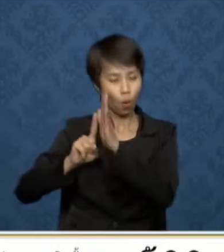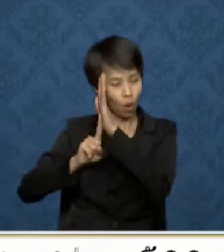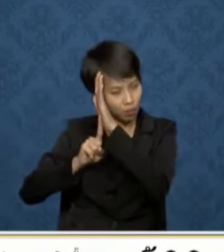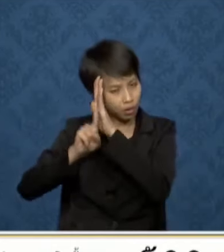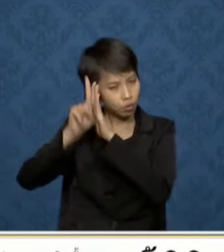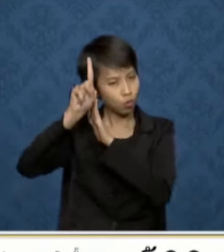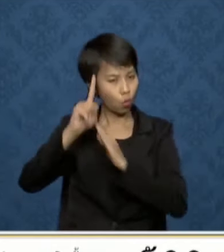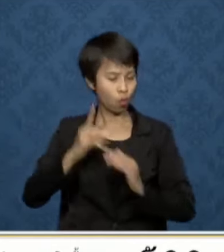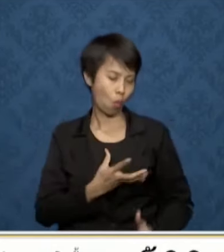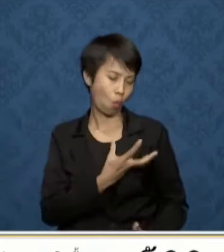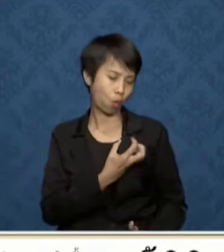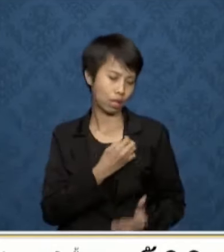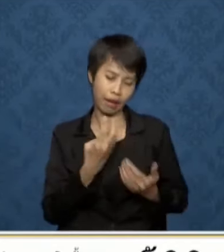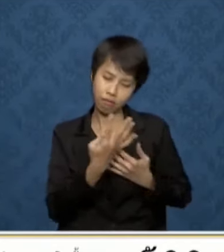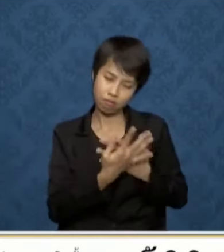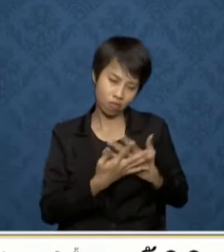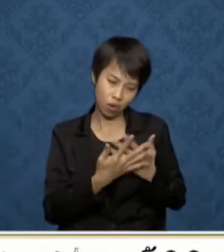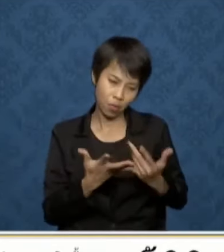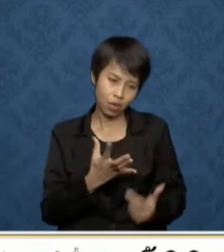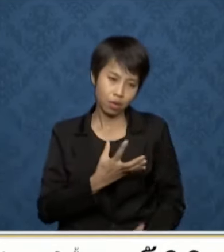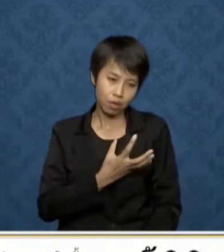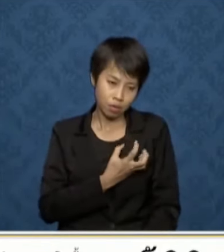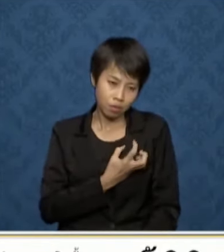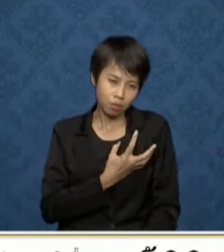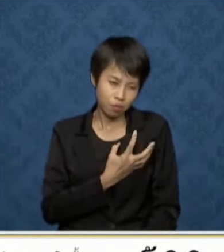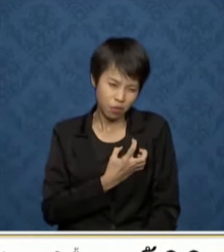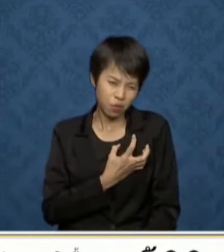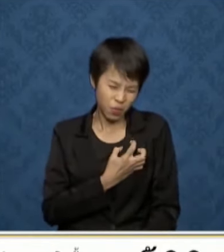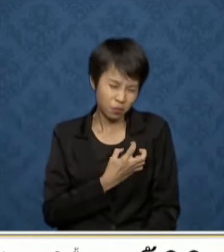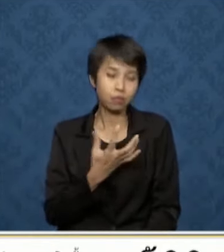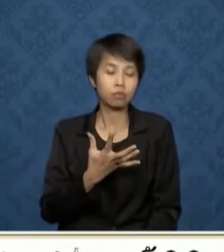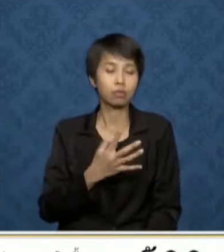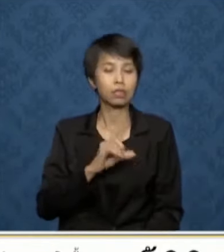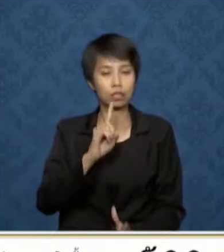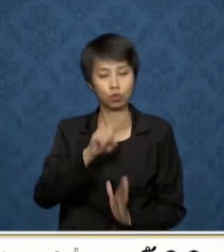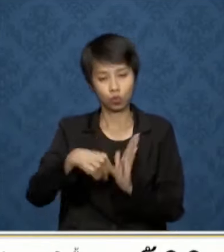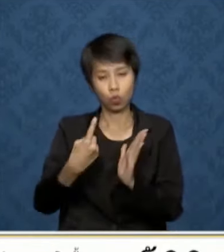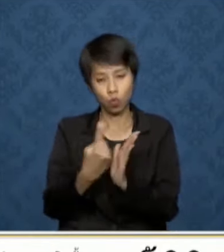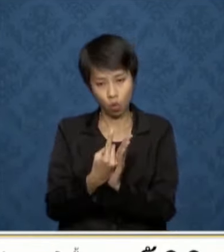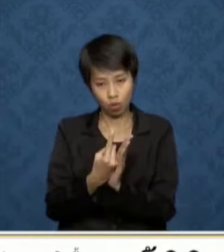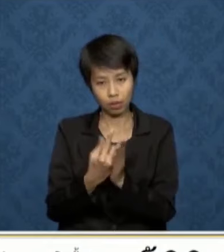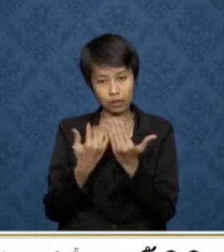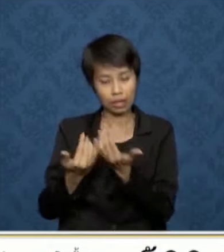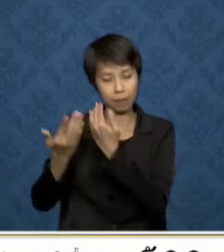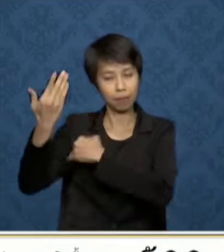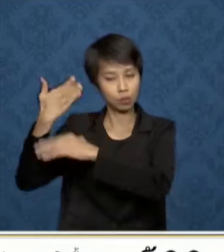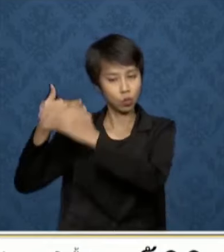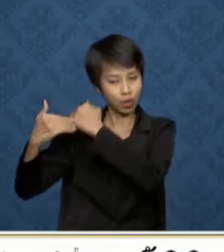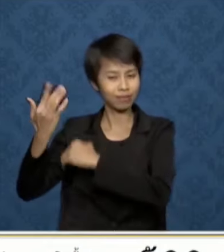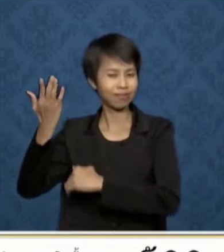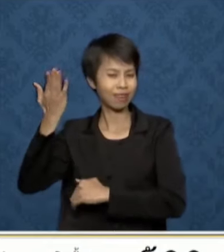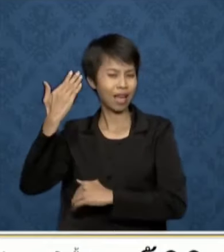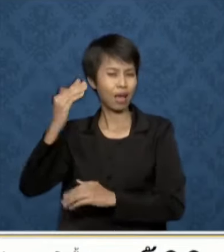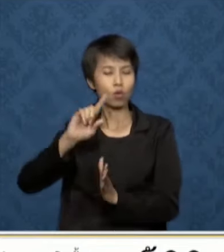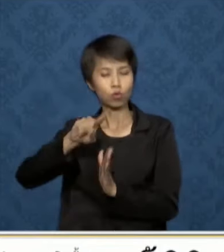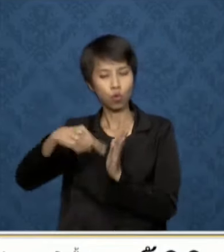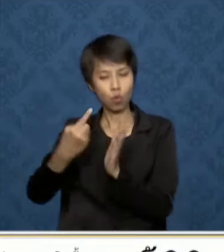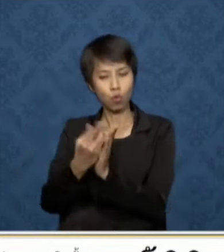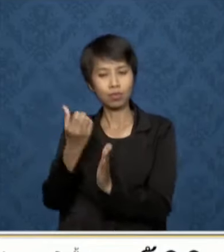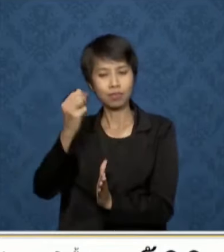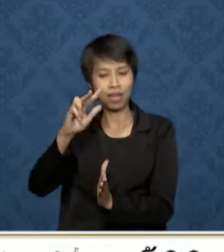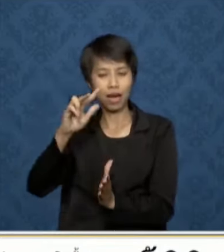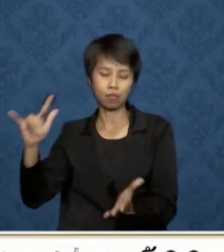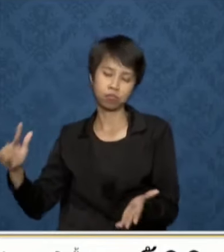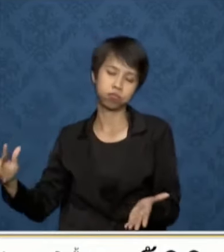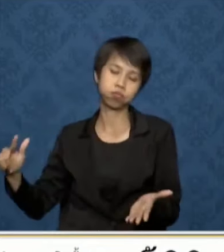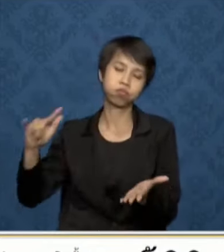ามใหใจขาดเลือดมีอาการแนนะอกมาสัปมาชวโงหนึ อาการสำคัญประวิปัจุบันก็สมมิวา 13 ชโมงก่อนลงจคร่งบินมา